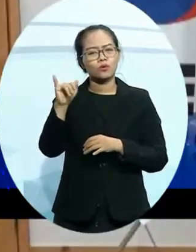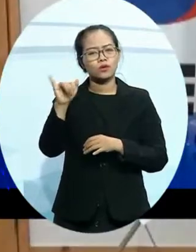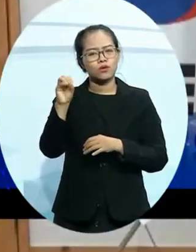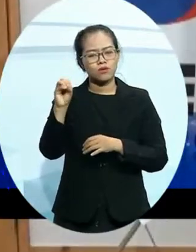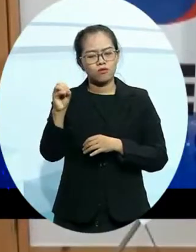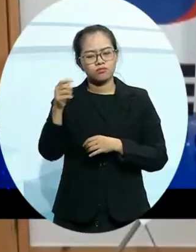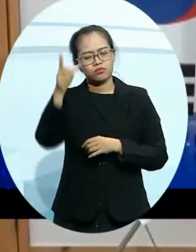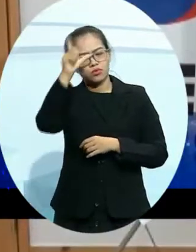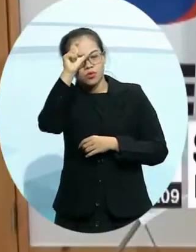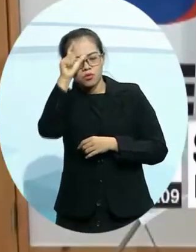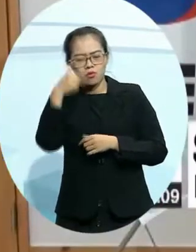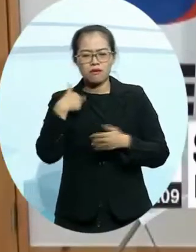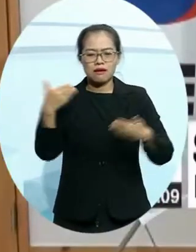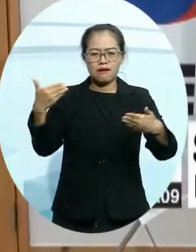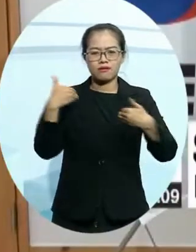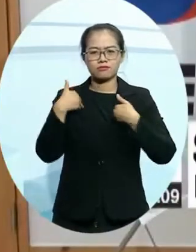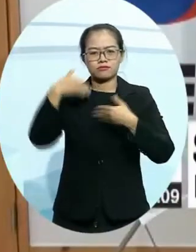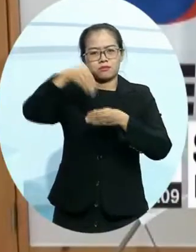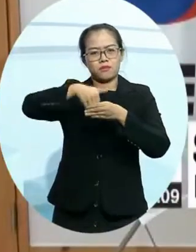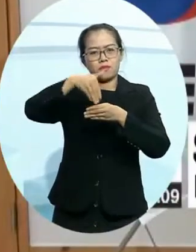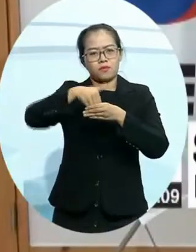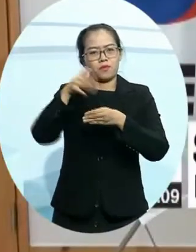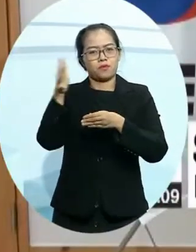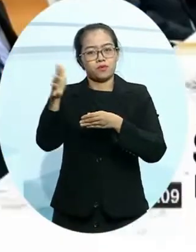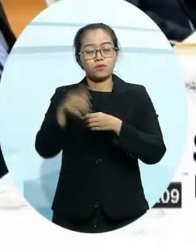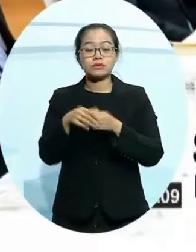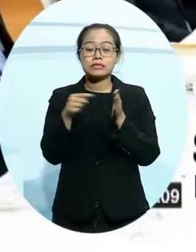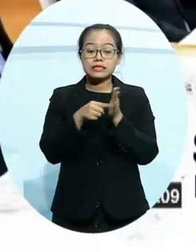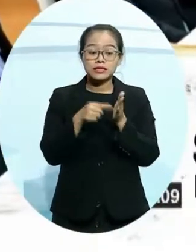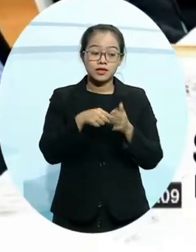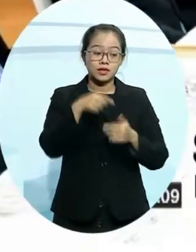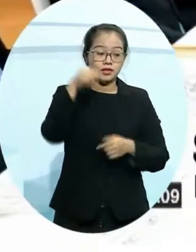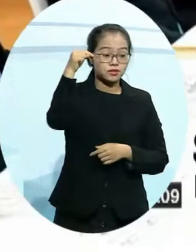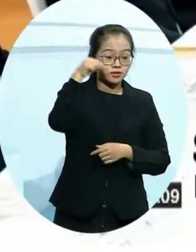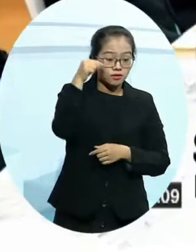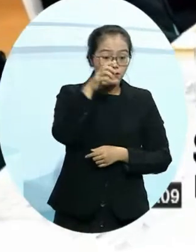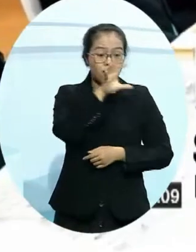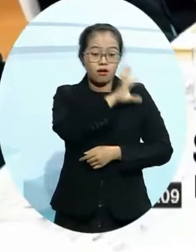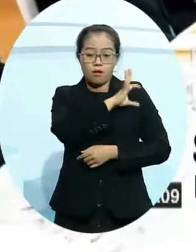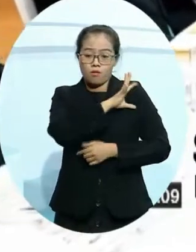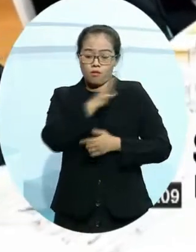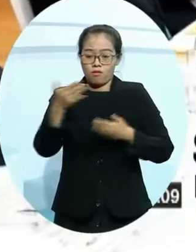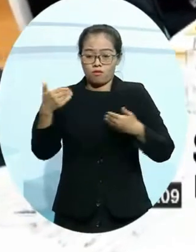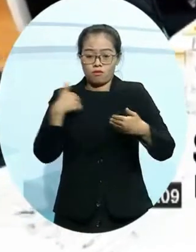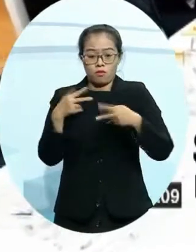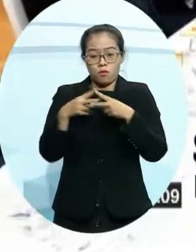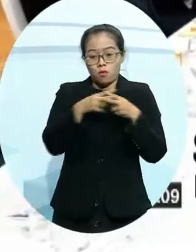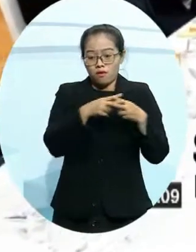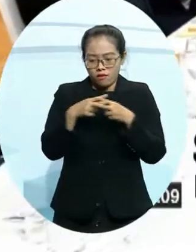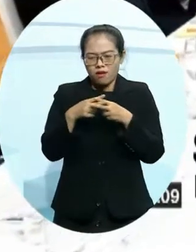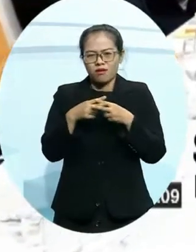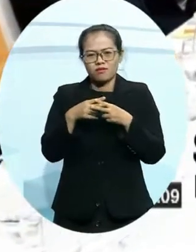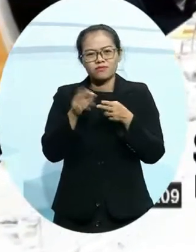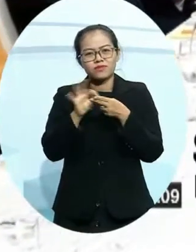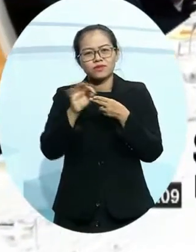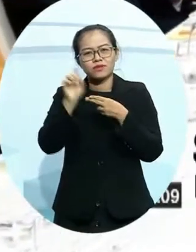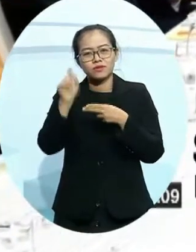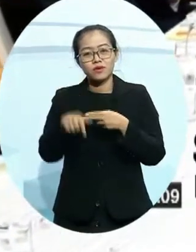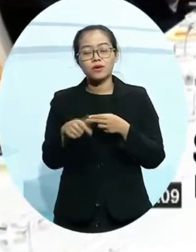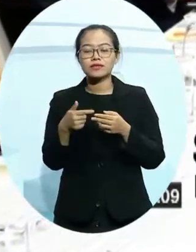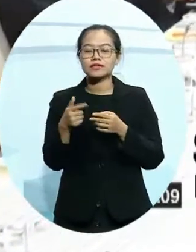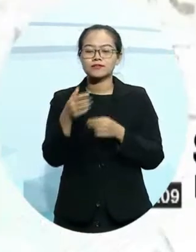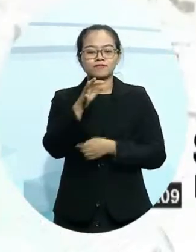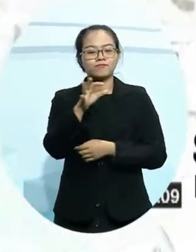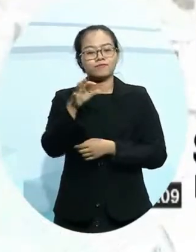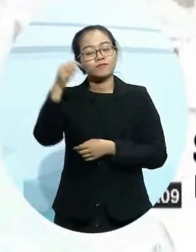thượng viện Nhật Bản khi các mối quan hệ song phương vẫn còn khúc mắc. Dù vậy, hai chính phủ khẳng định sẽ sắp xếp để chuyến thăm của Ngoại trưởng Park đến